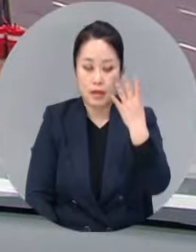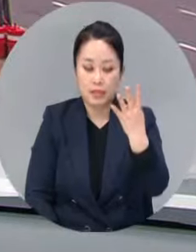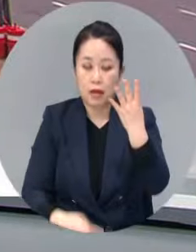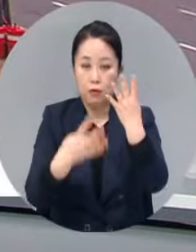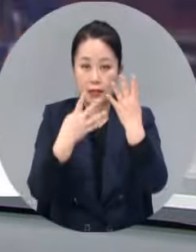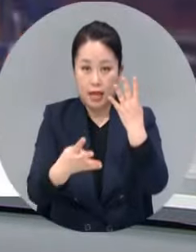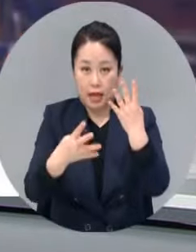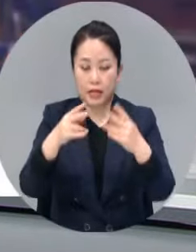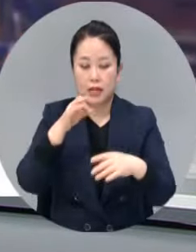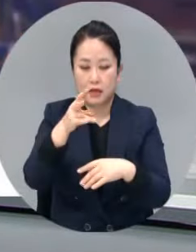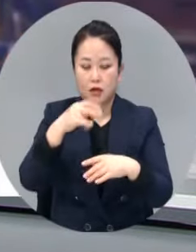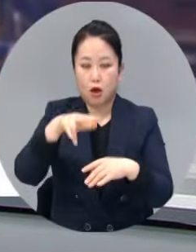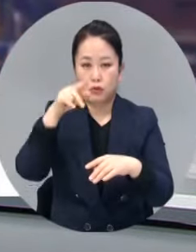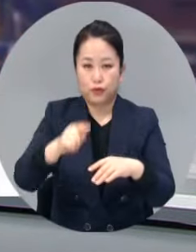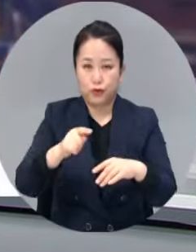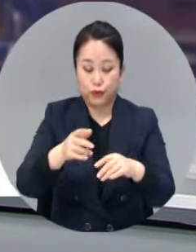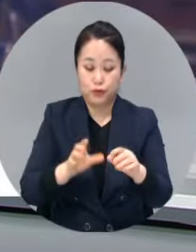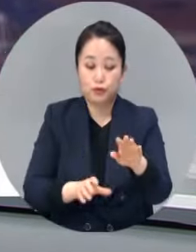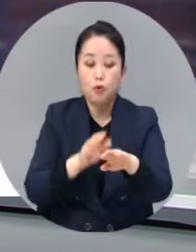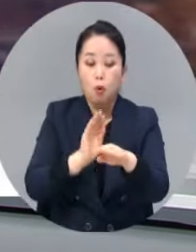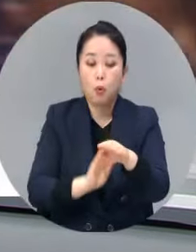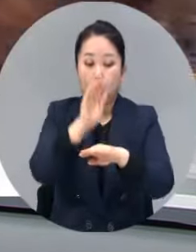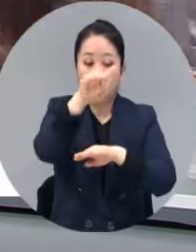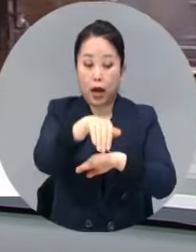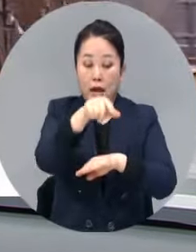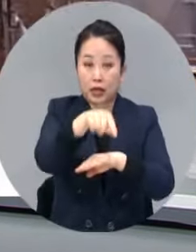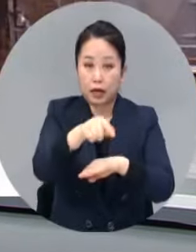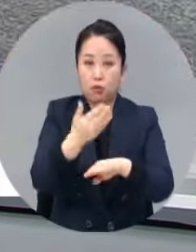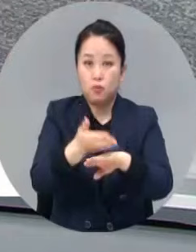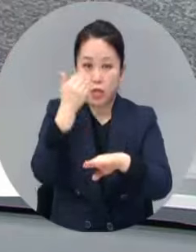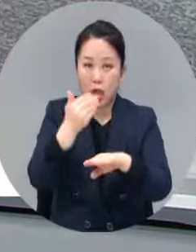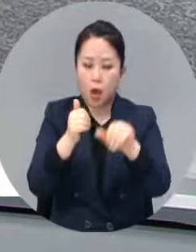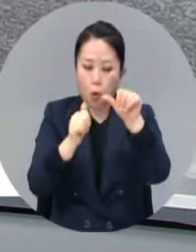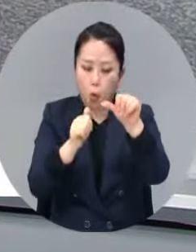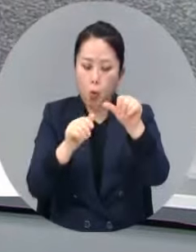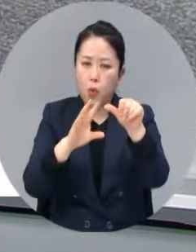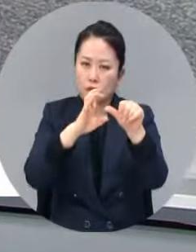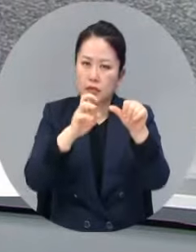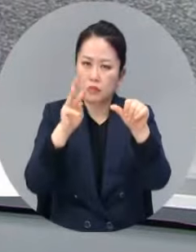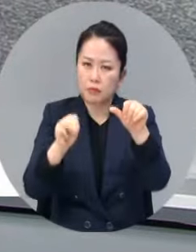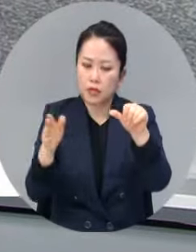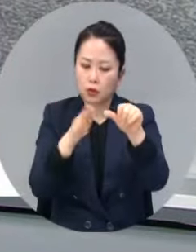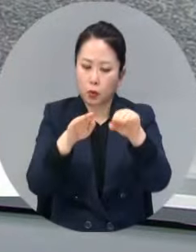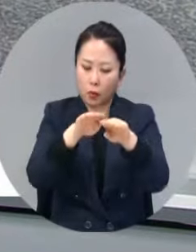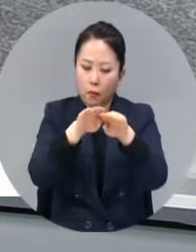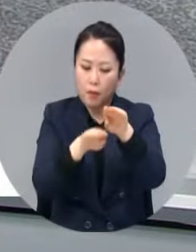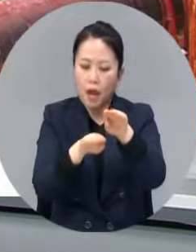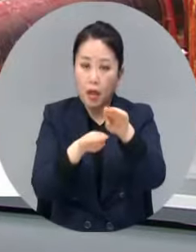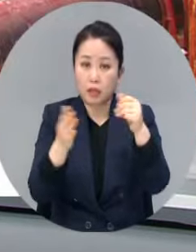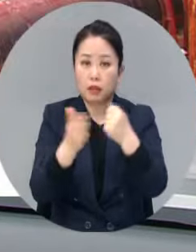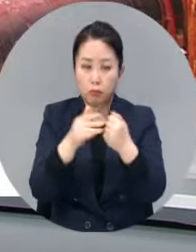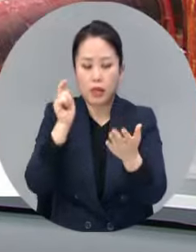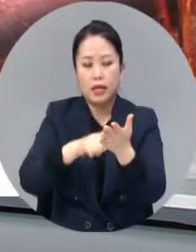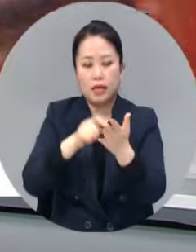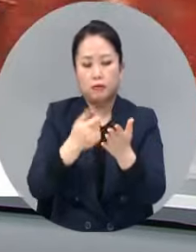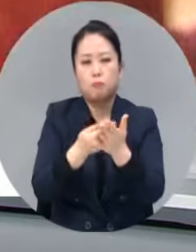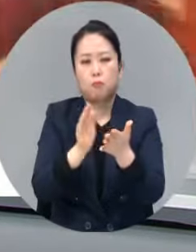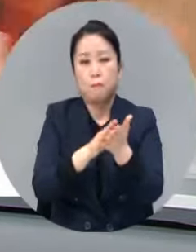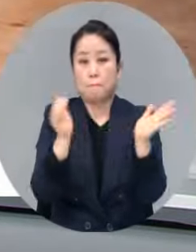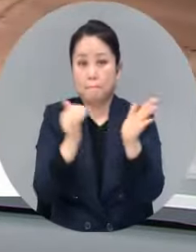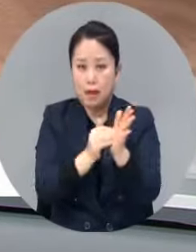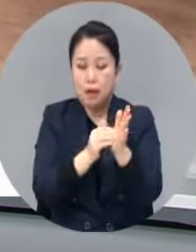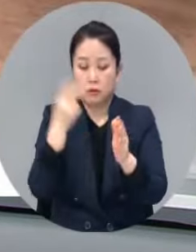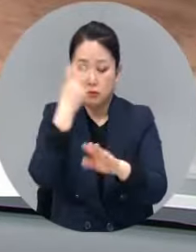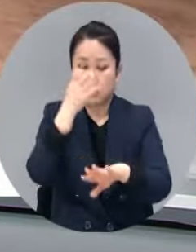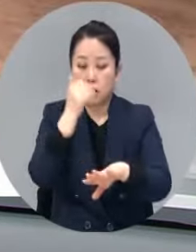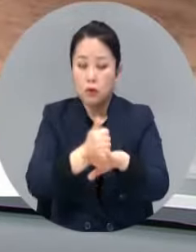지난 4일 영주 고가도로 위에 5cm 높이의 단차가 생기면서 부산시가 긴급 보수 작업을 벌였습니다. 조사